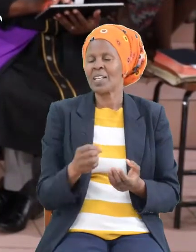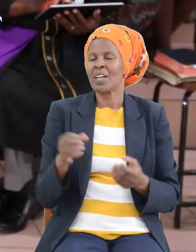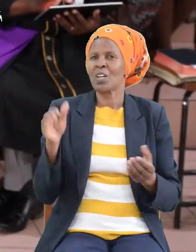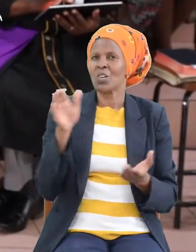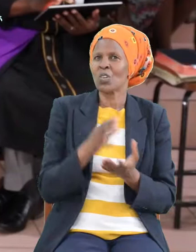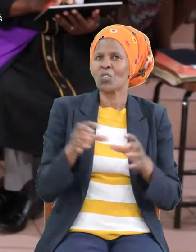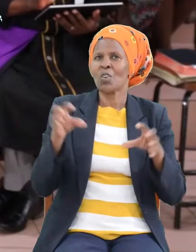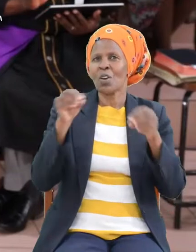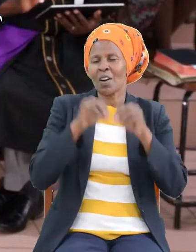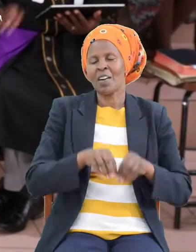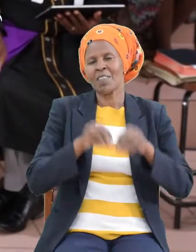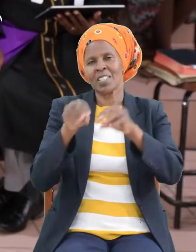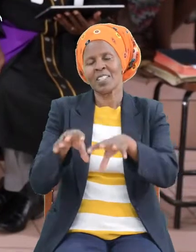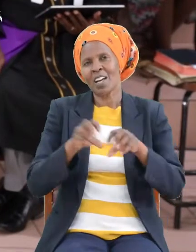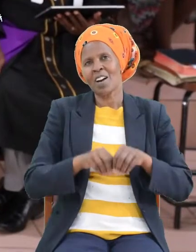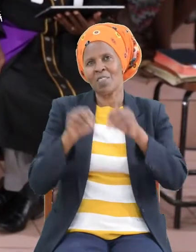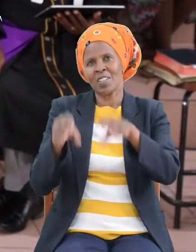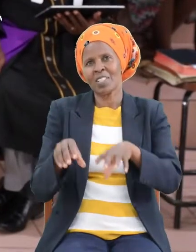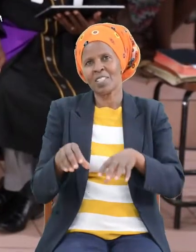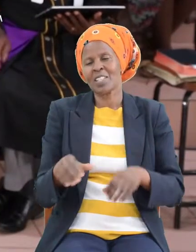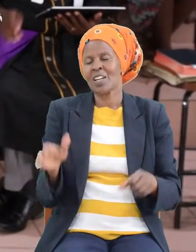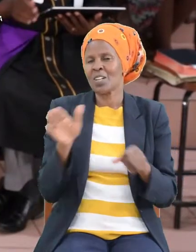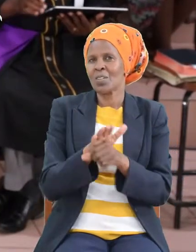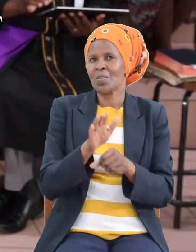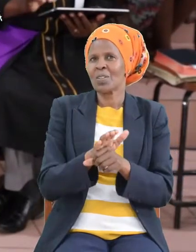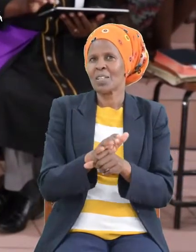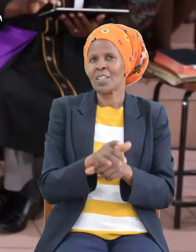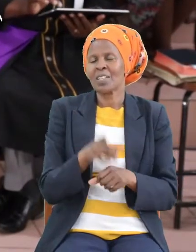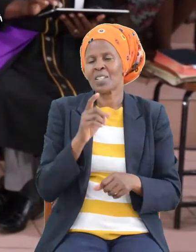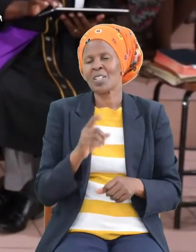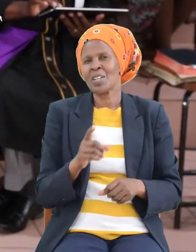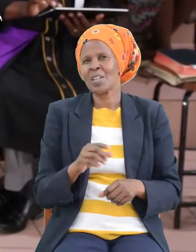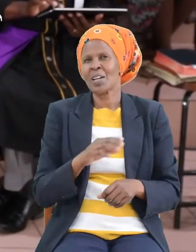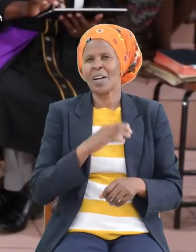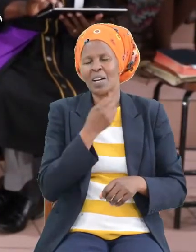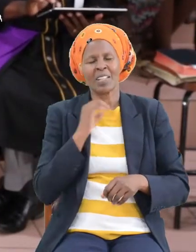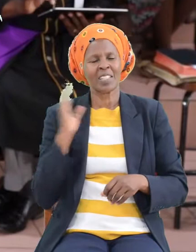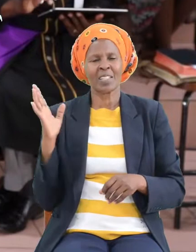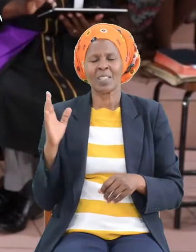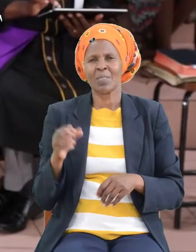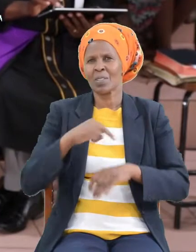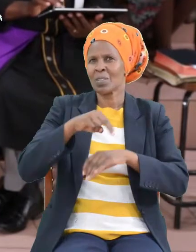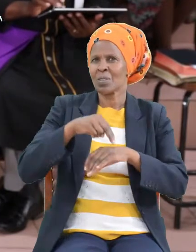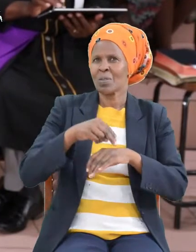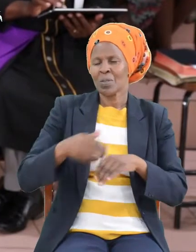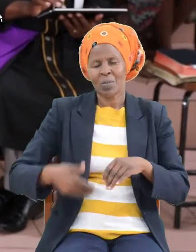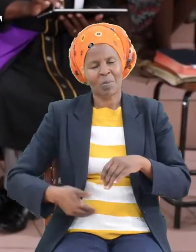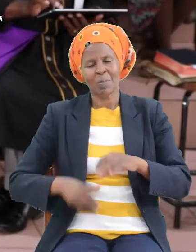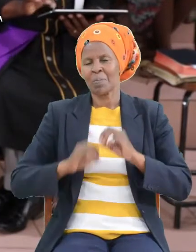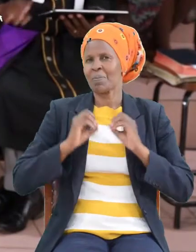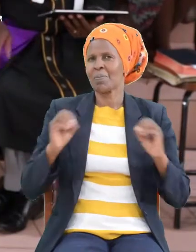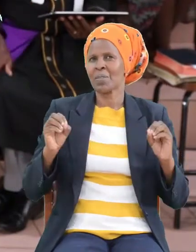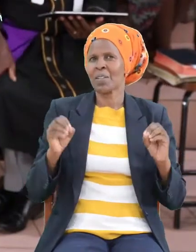ya mashamba. Musipate tena kutukanwa na mataifa kwa sababu ya njaa.